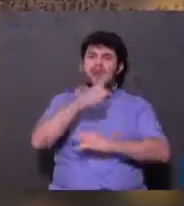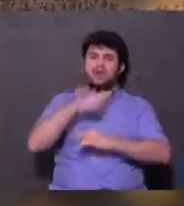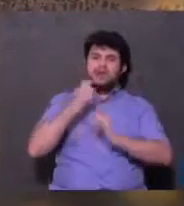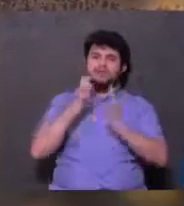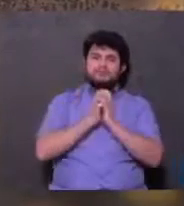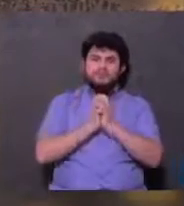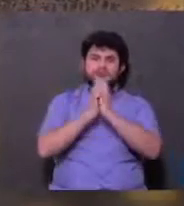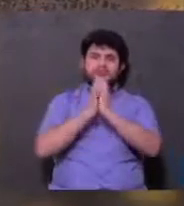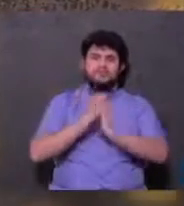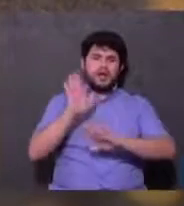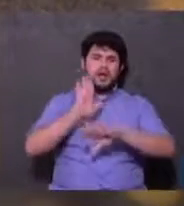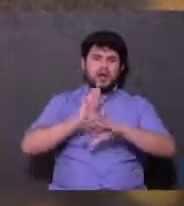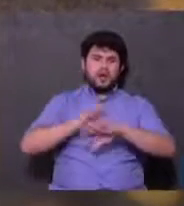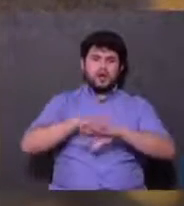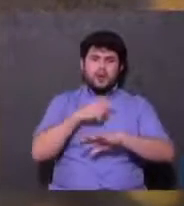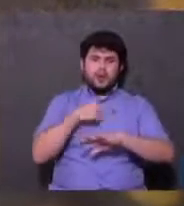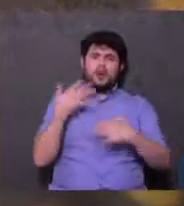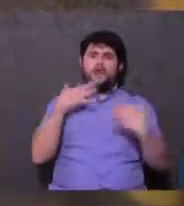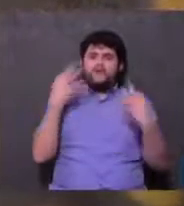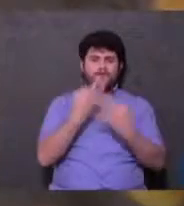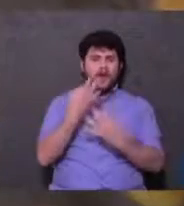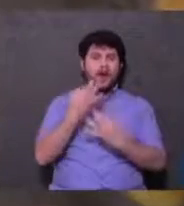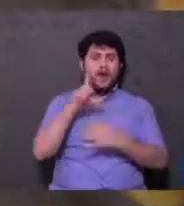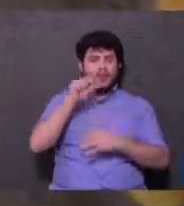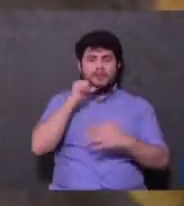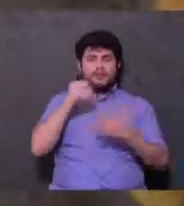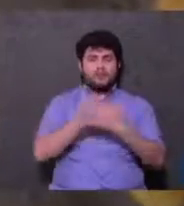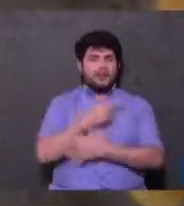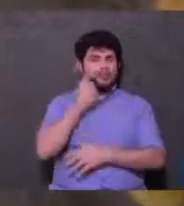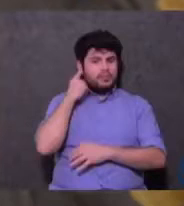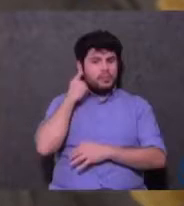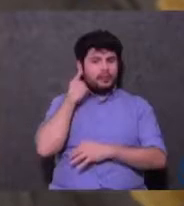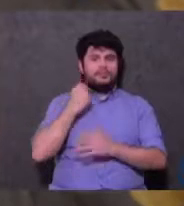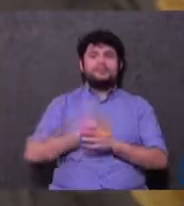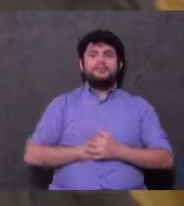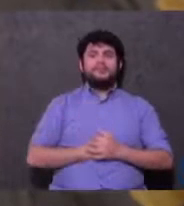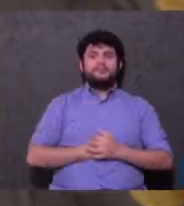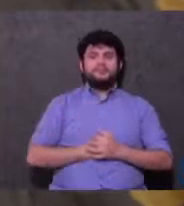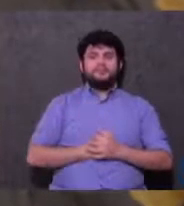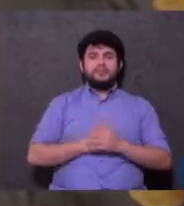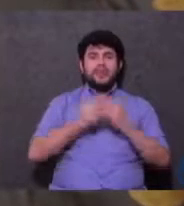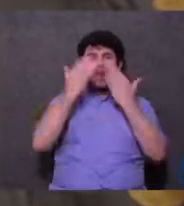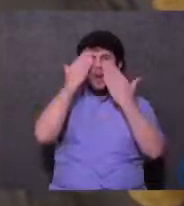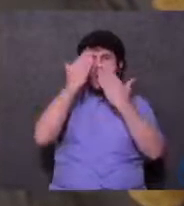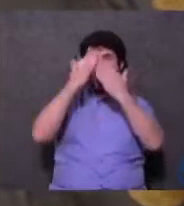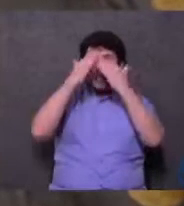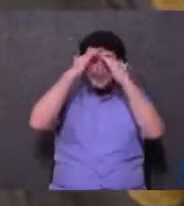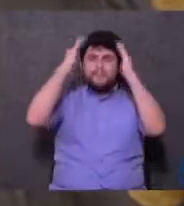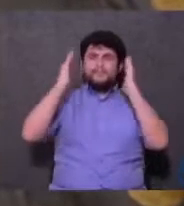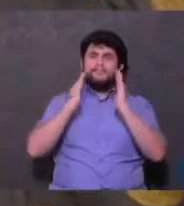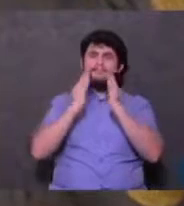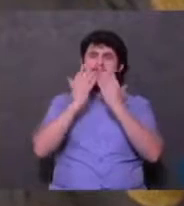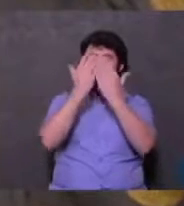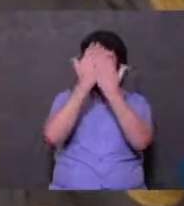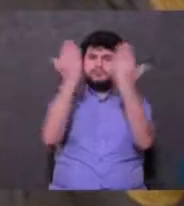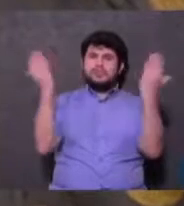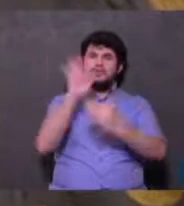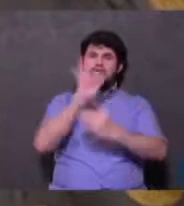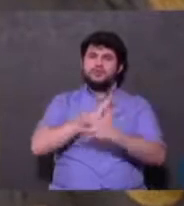pecadores, agora e na hora da nossa morte. Amém. Zdrowaś Maryjo, łaski pełna, Pan z